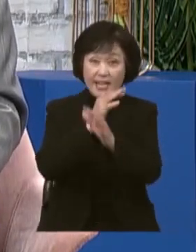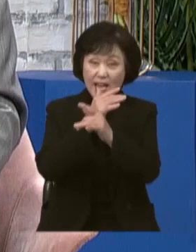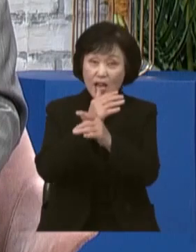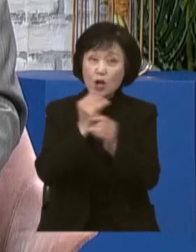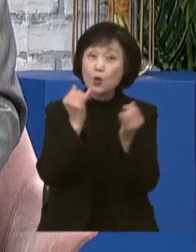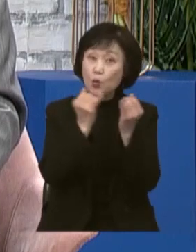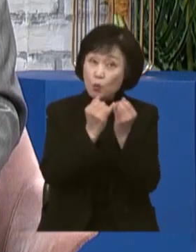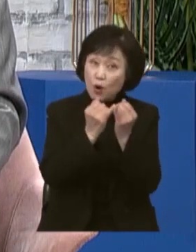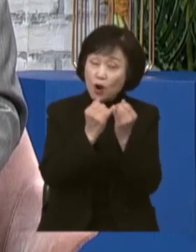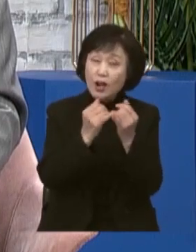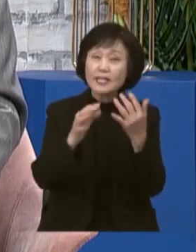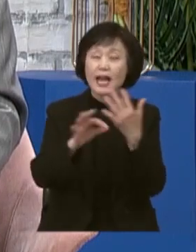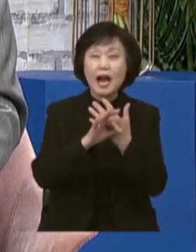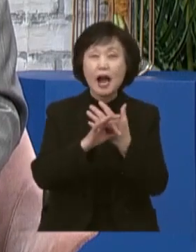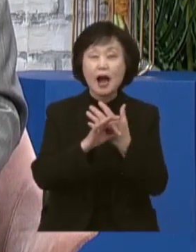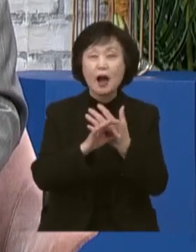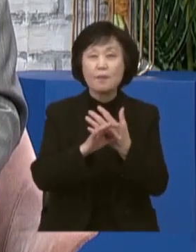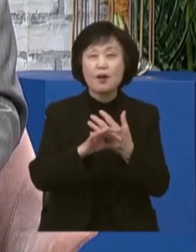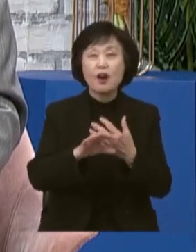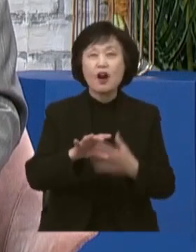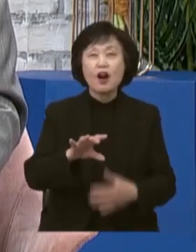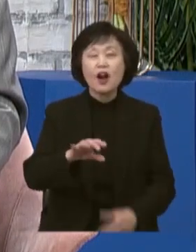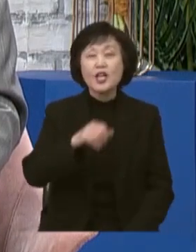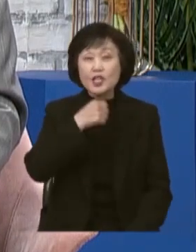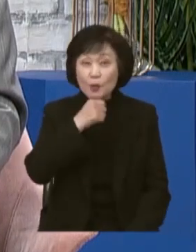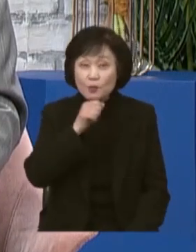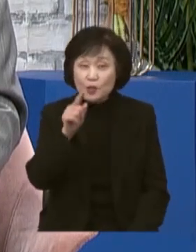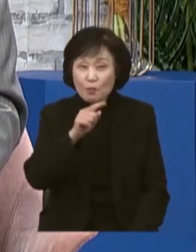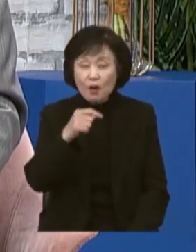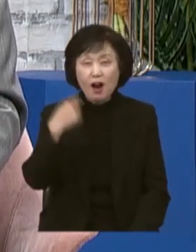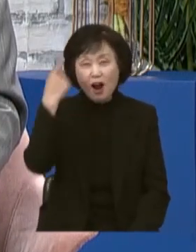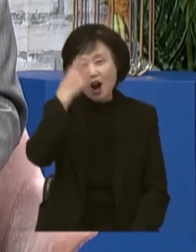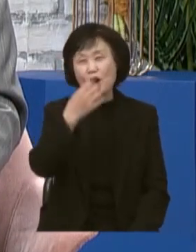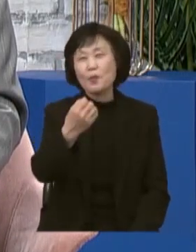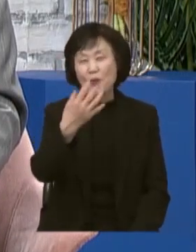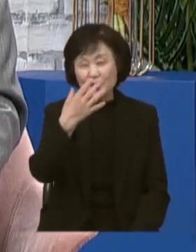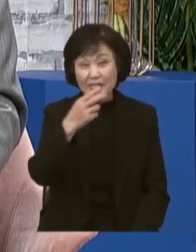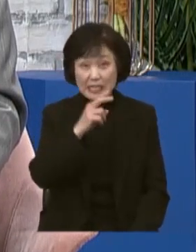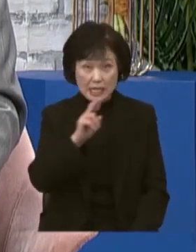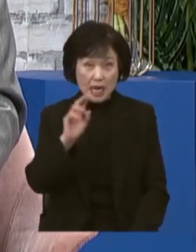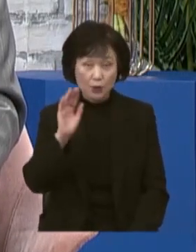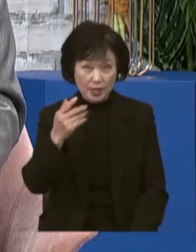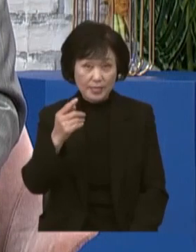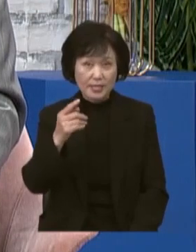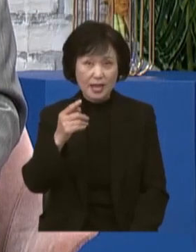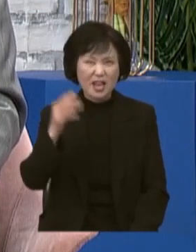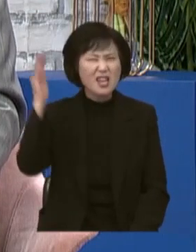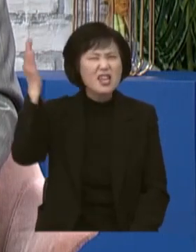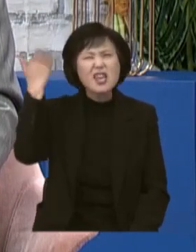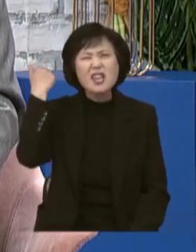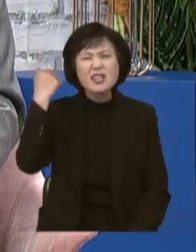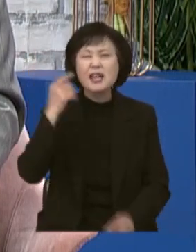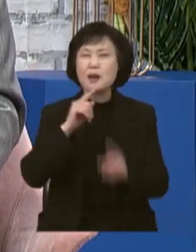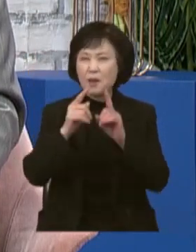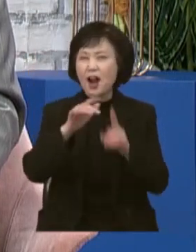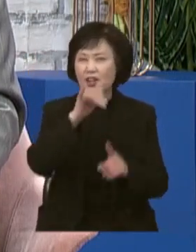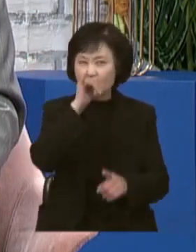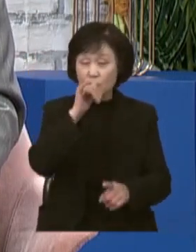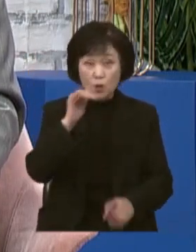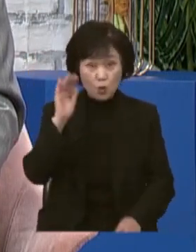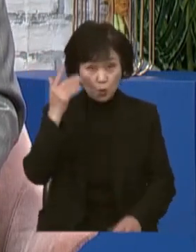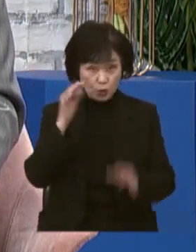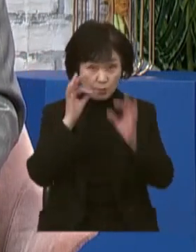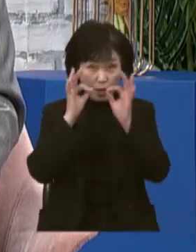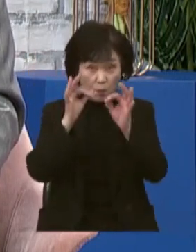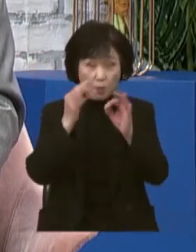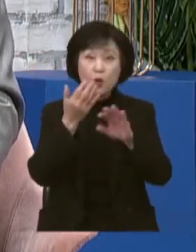그러면은 일단은 뭐 얼굴로 일단 먹고 들어가야 된다 그래서 못생겨야 된다 그랬는데 뭐 선배님들 보면은 요즘은 안 그렇지